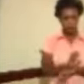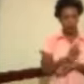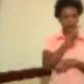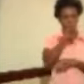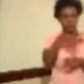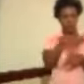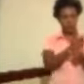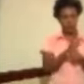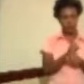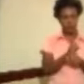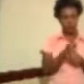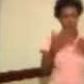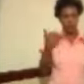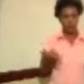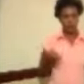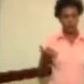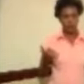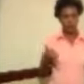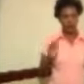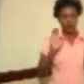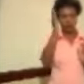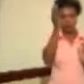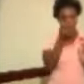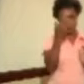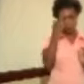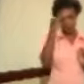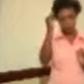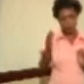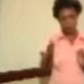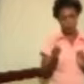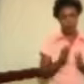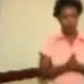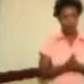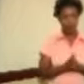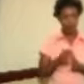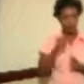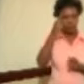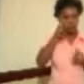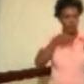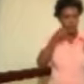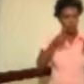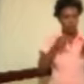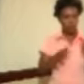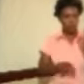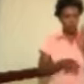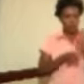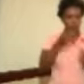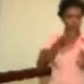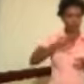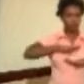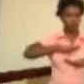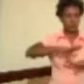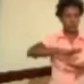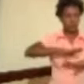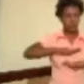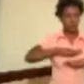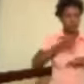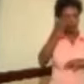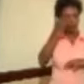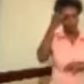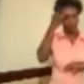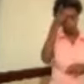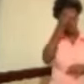là devant peuple haïtien jodi an que au terme de mandat peuple a besoin de satisfaction dans sens ça